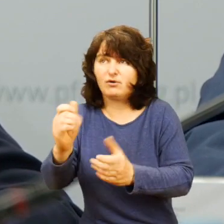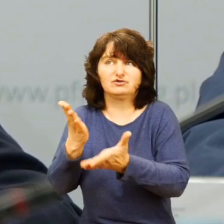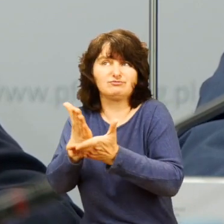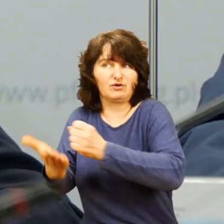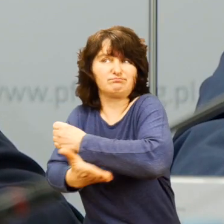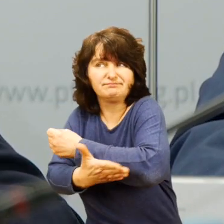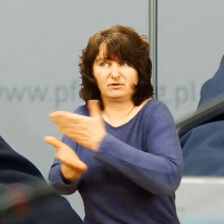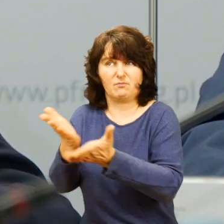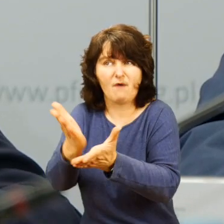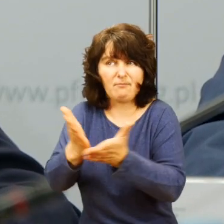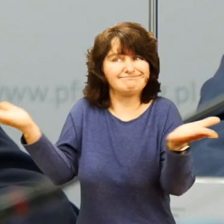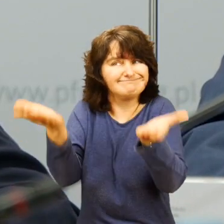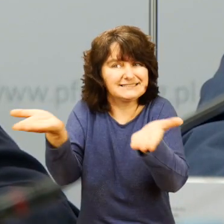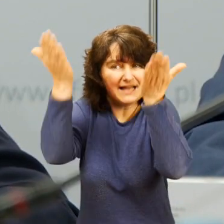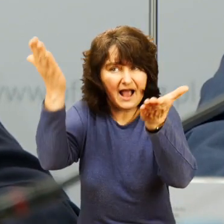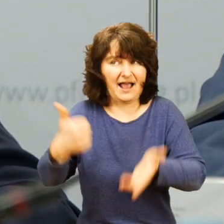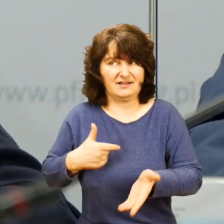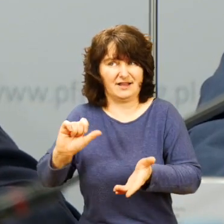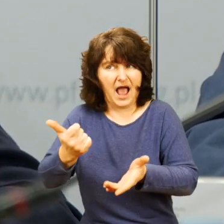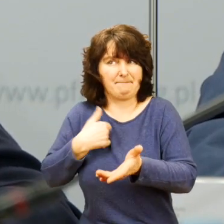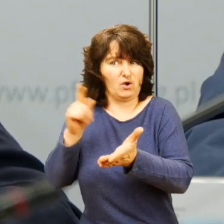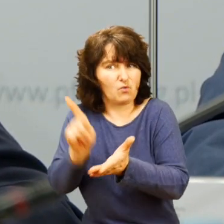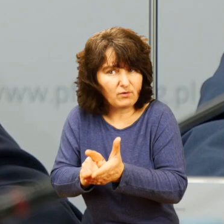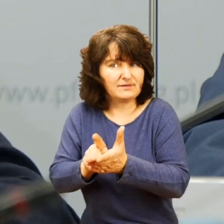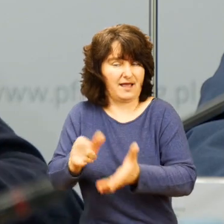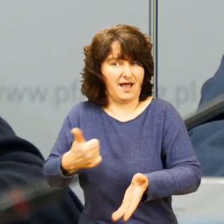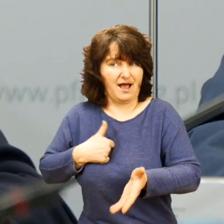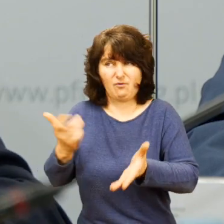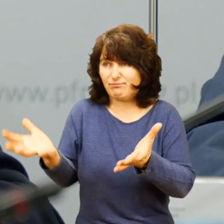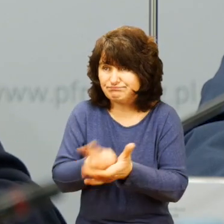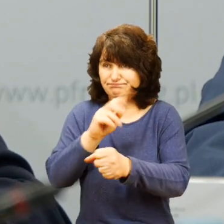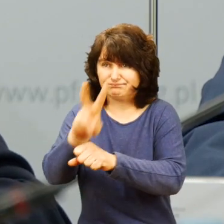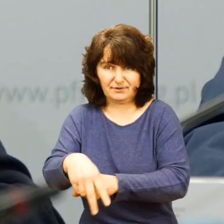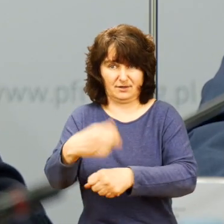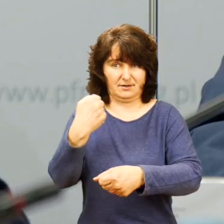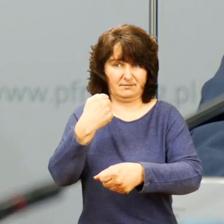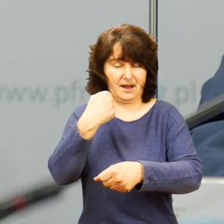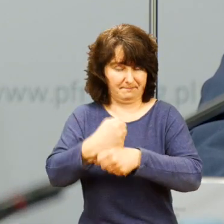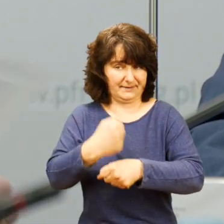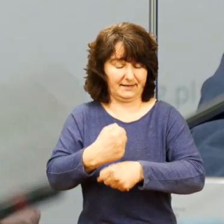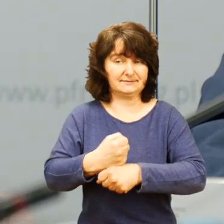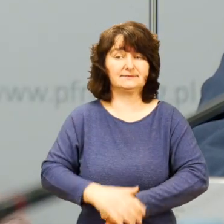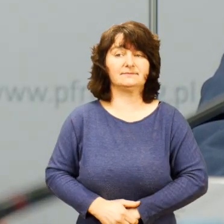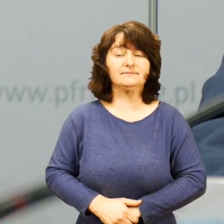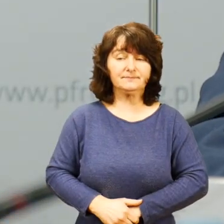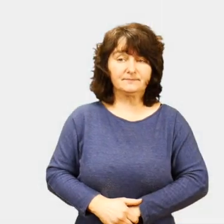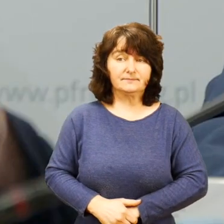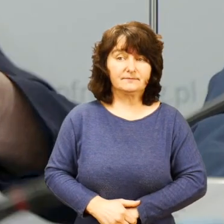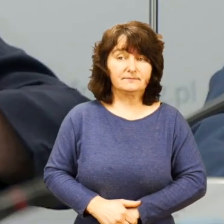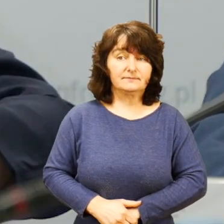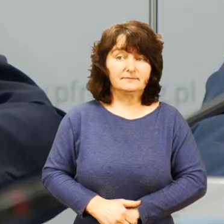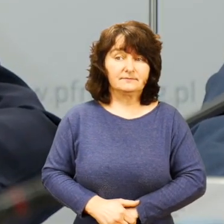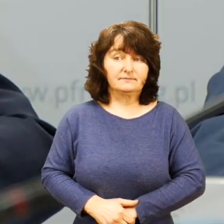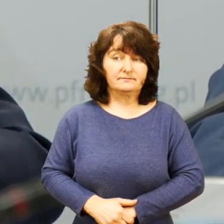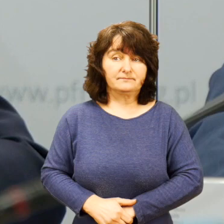i właściwych narzędzi zachęcających i umożliwiających im podjęcie zatrudnienia.